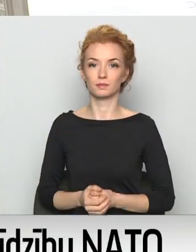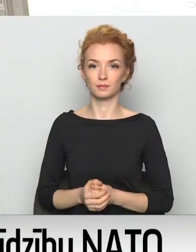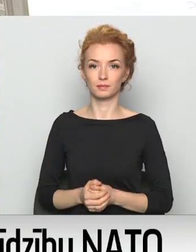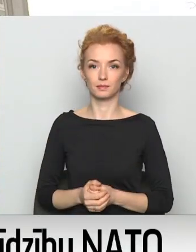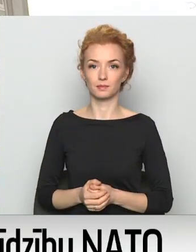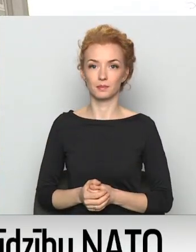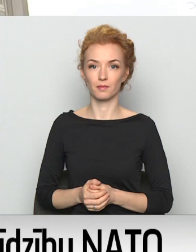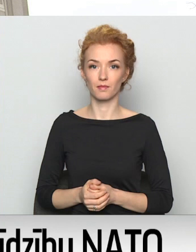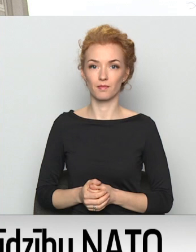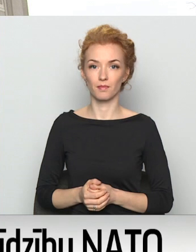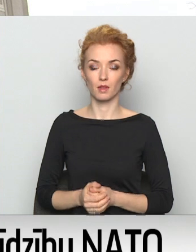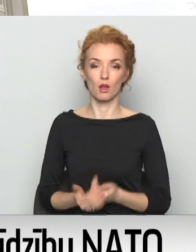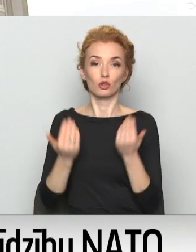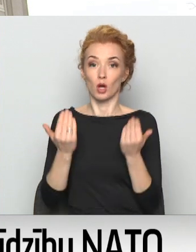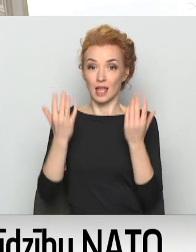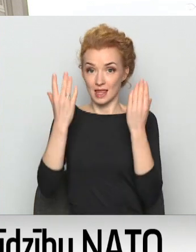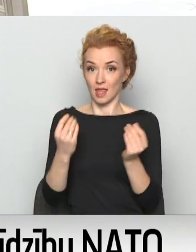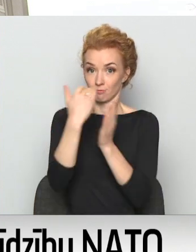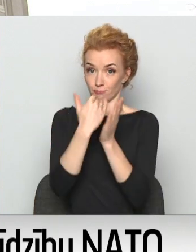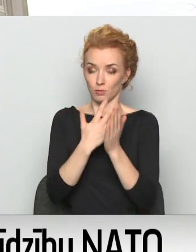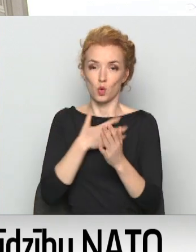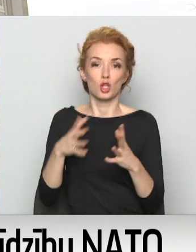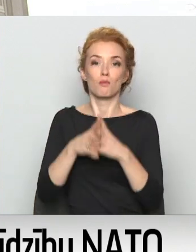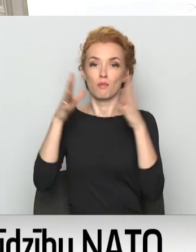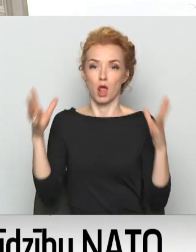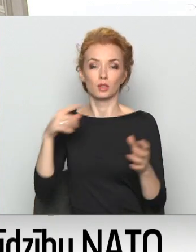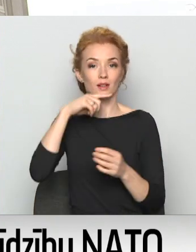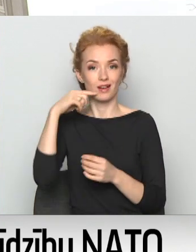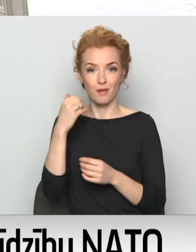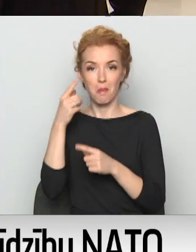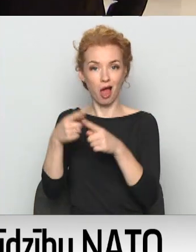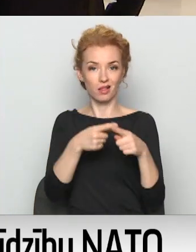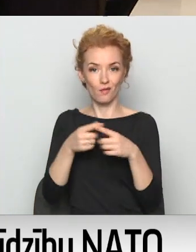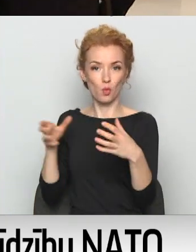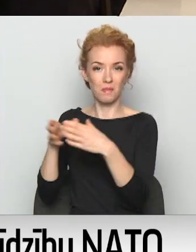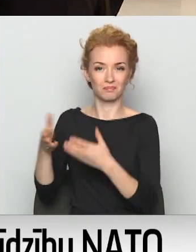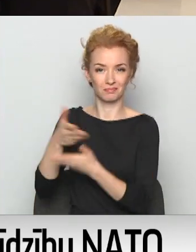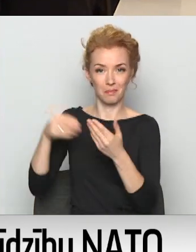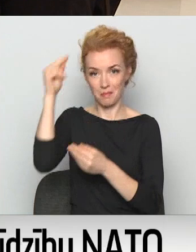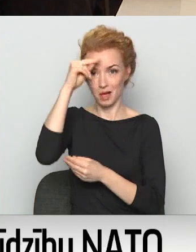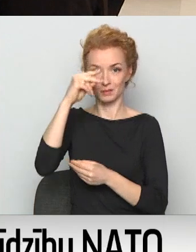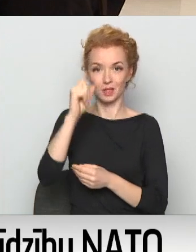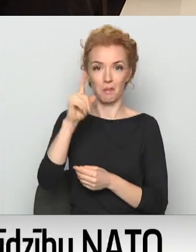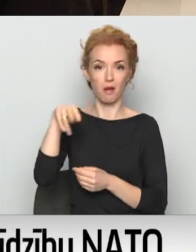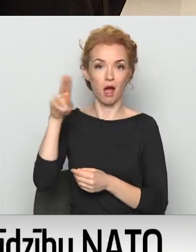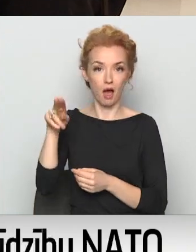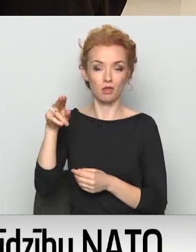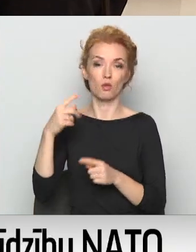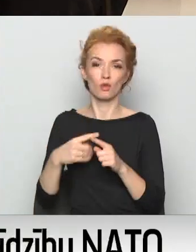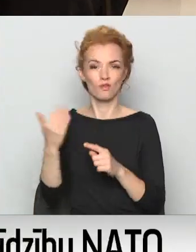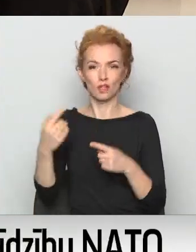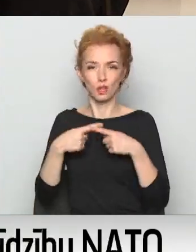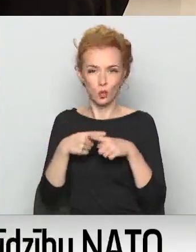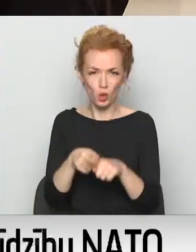Polijas ministru dienas kārtība plaša. Krievijas un Baltkrievijas kopīgās mācības Zapad ar tūkstošiem karavīru un bruņu